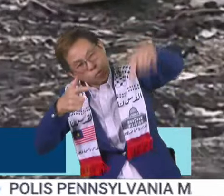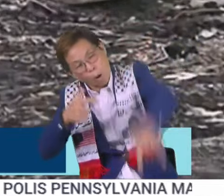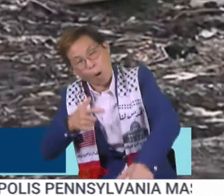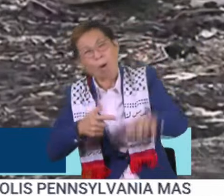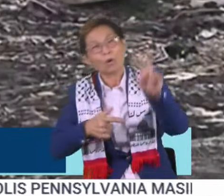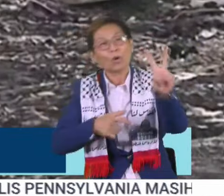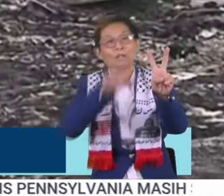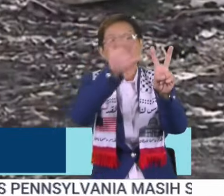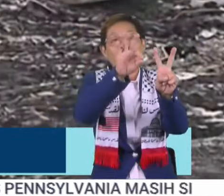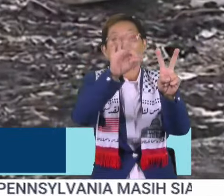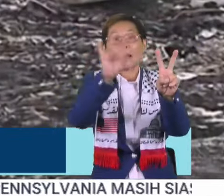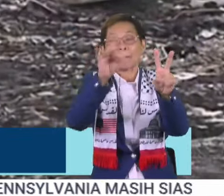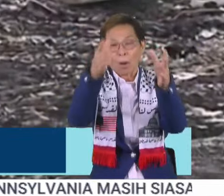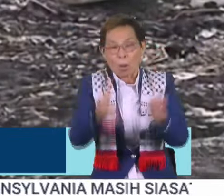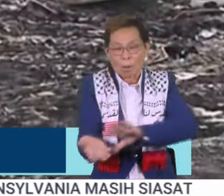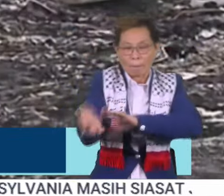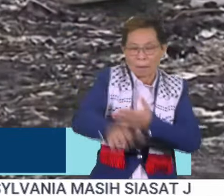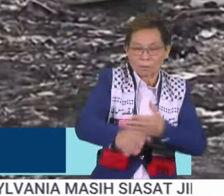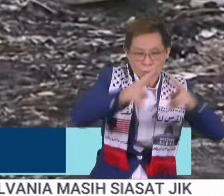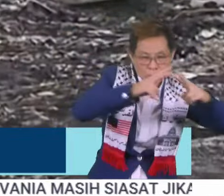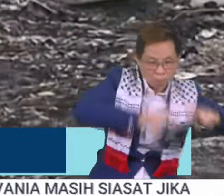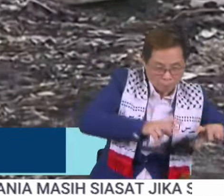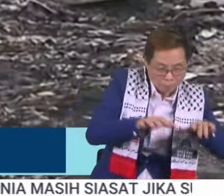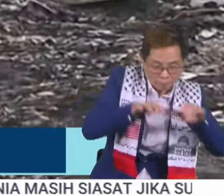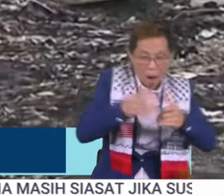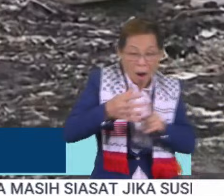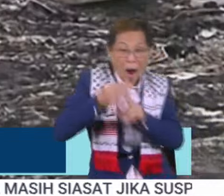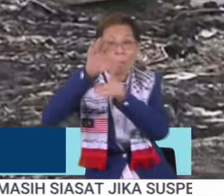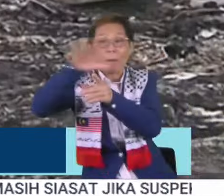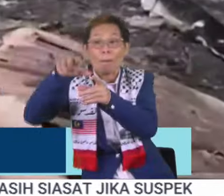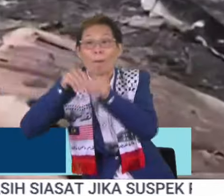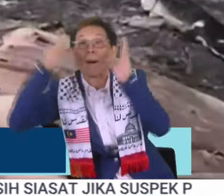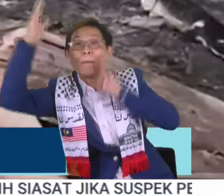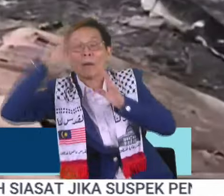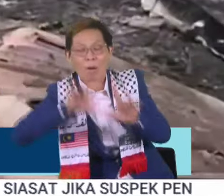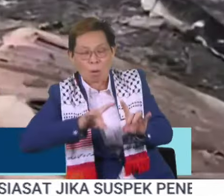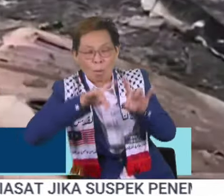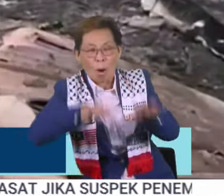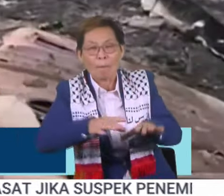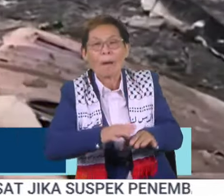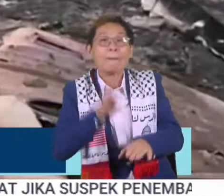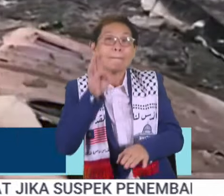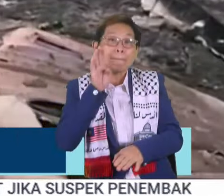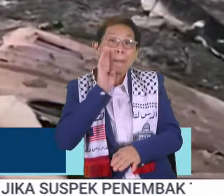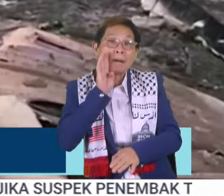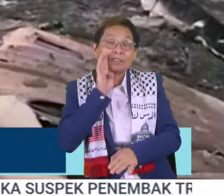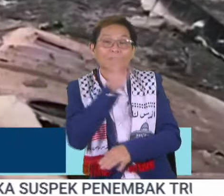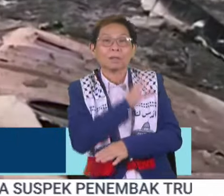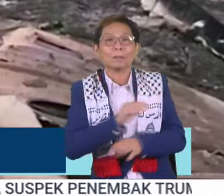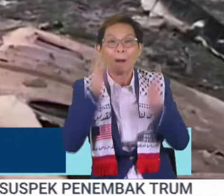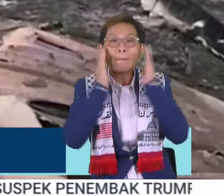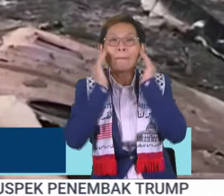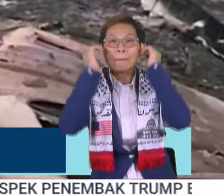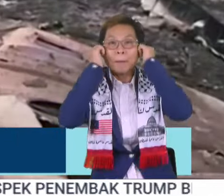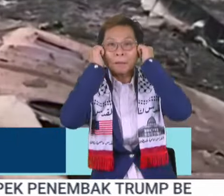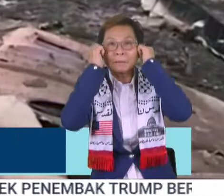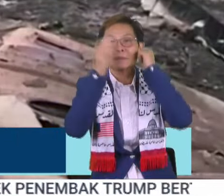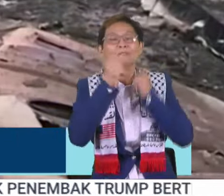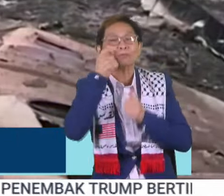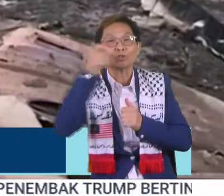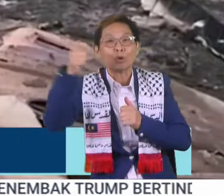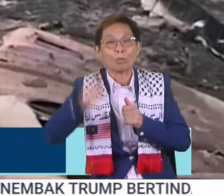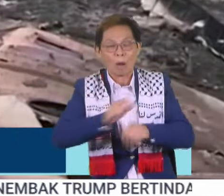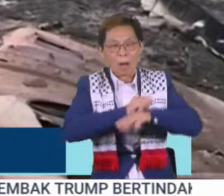mengorbankan 298 mangsa di siasat pasukan khas melibatkan Malaysia, Australia, Belgium, Belanda dan Ukraine. Pendakwa